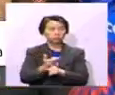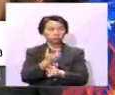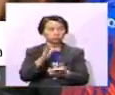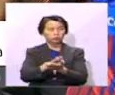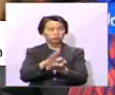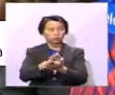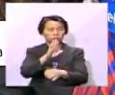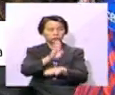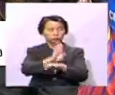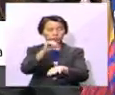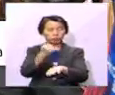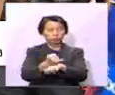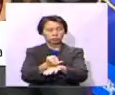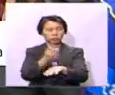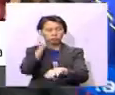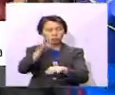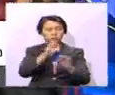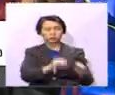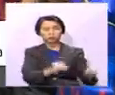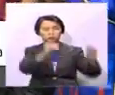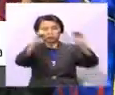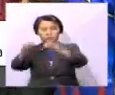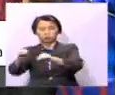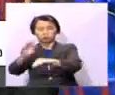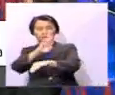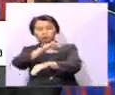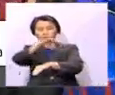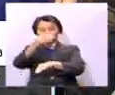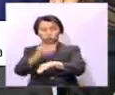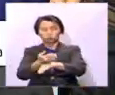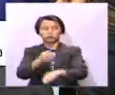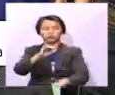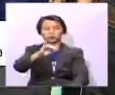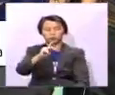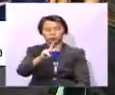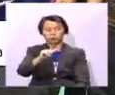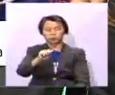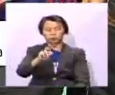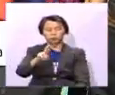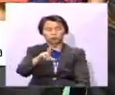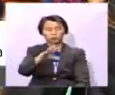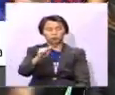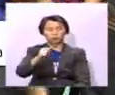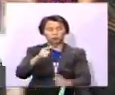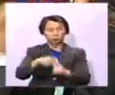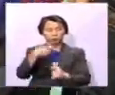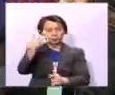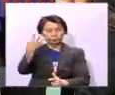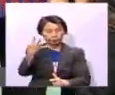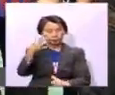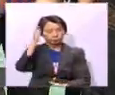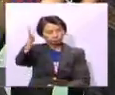Bukit Jalil dan dijadual berpindah ke Bukit Kiara pada April depan.